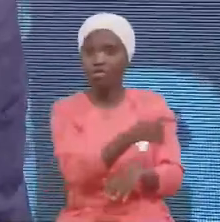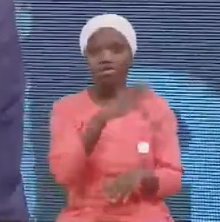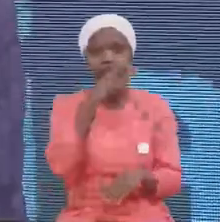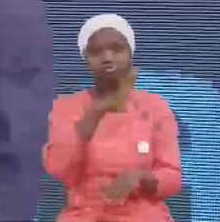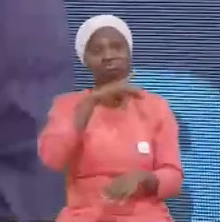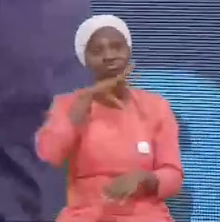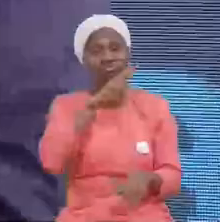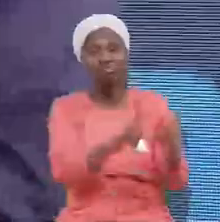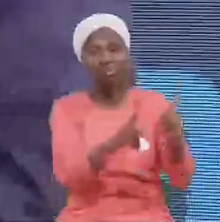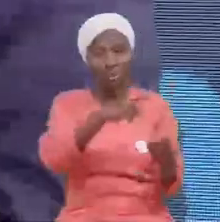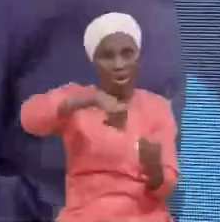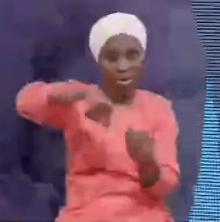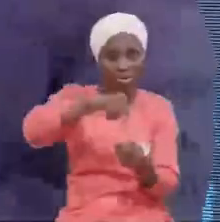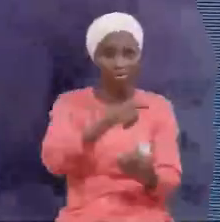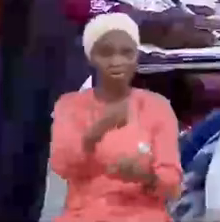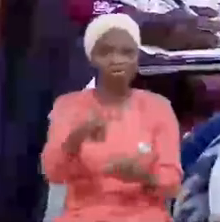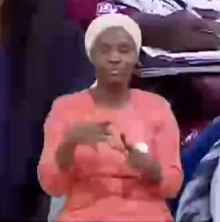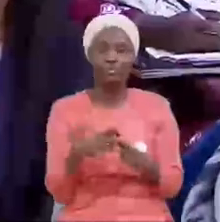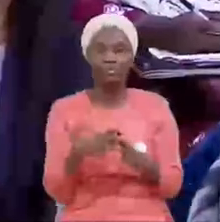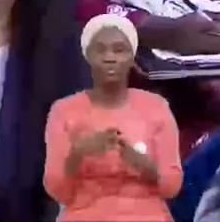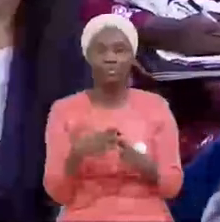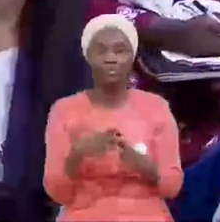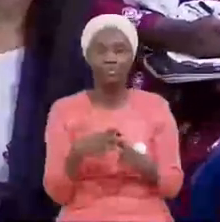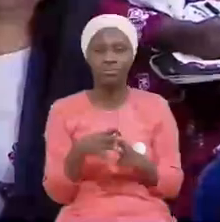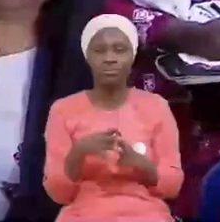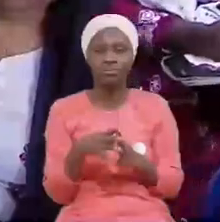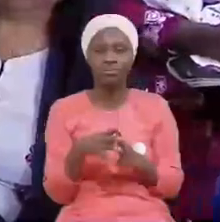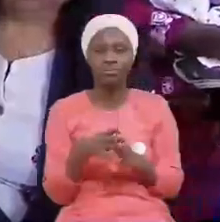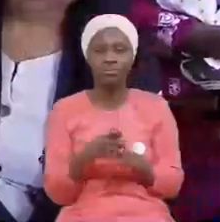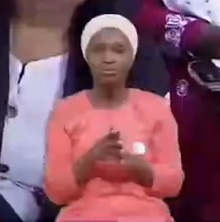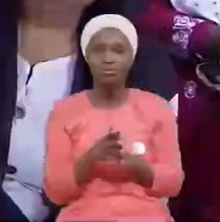Veille sur ces gens qui vont te corrompre autour de toi.